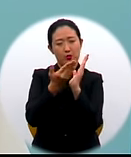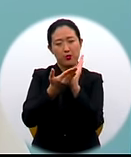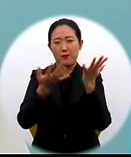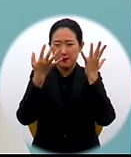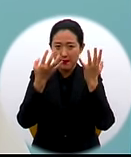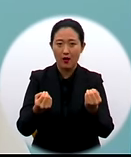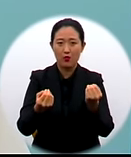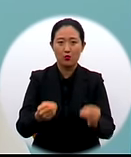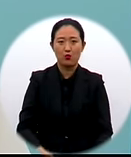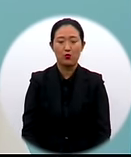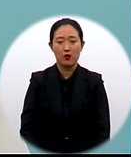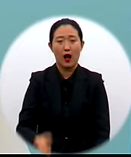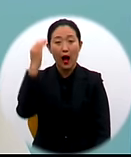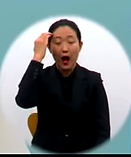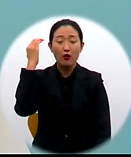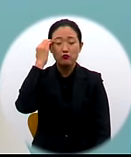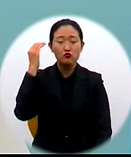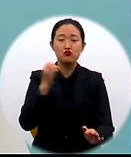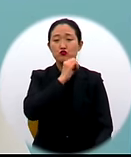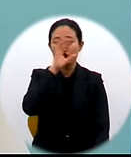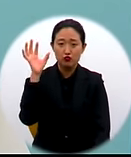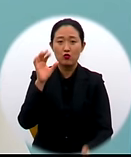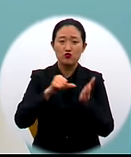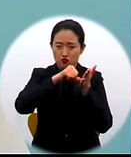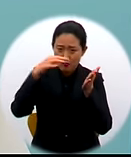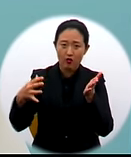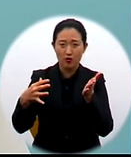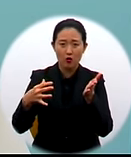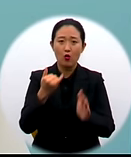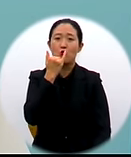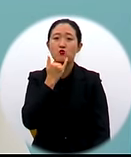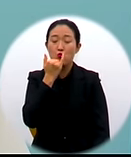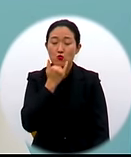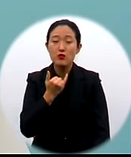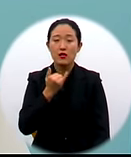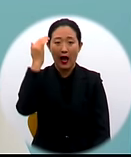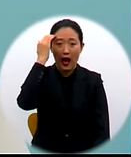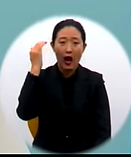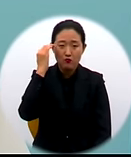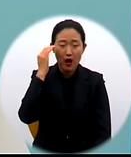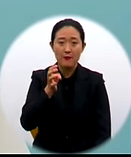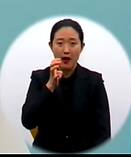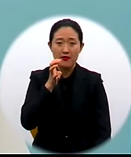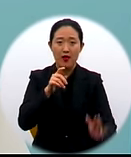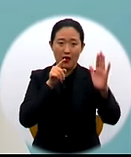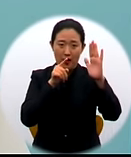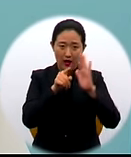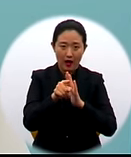않습니다. 독일과 우리나라가 전 세계에서 마트에 가면 매대 한 판이 통째로 치약인 단두 개의